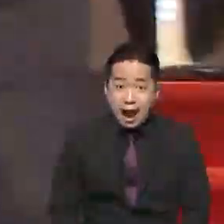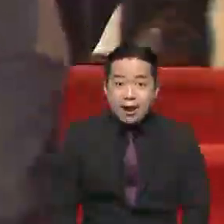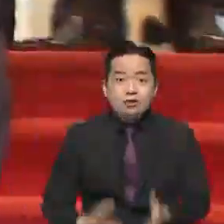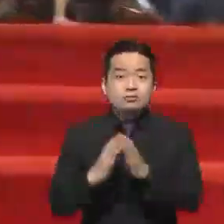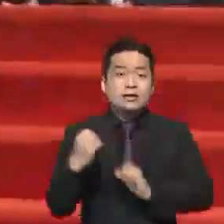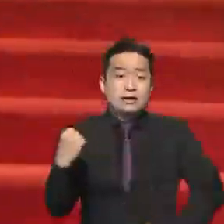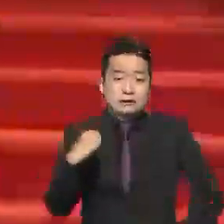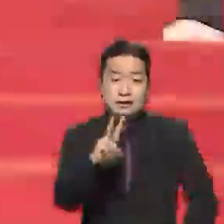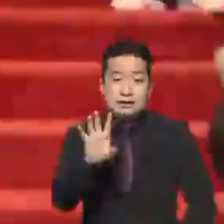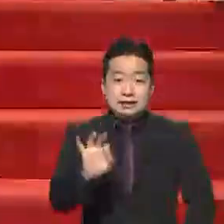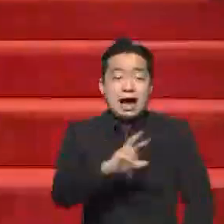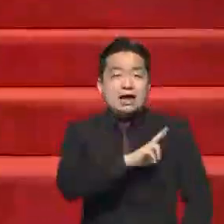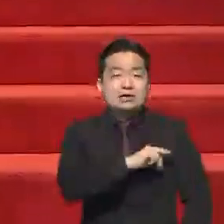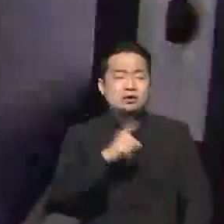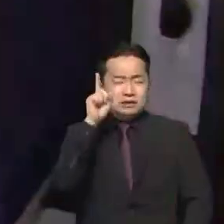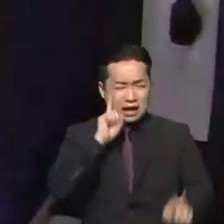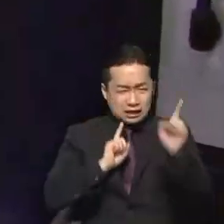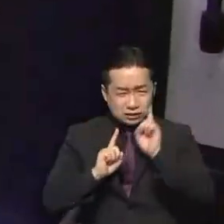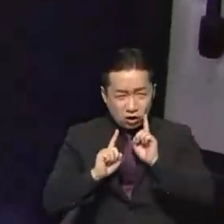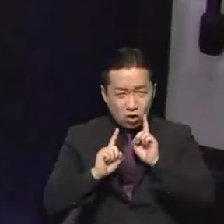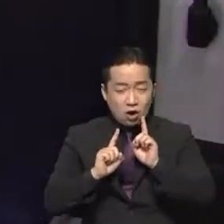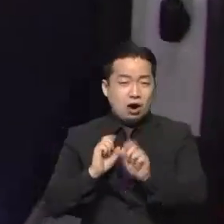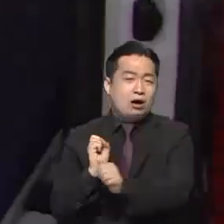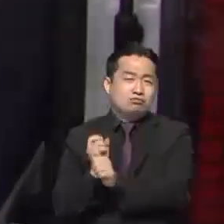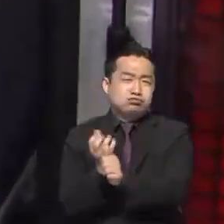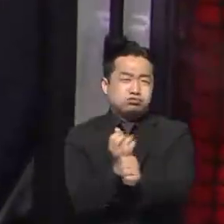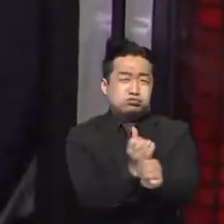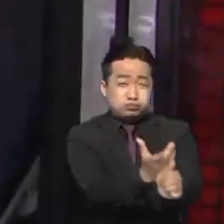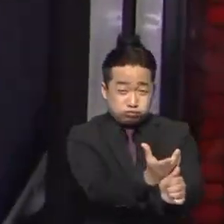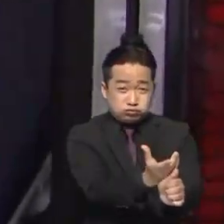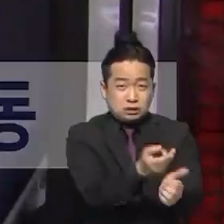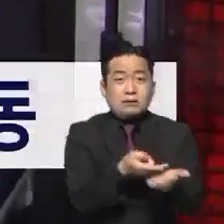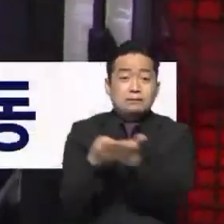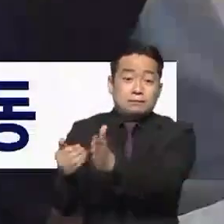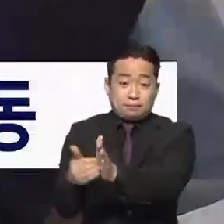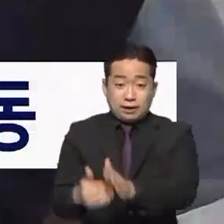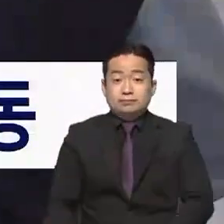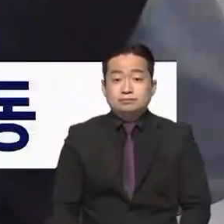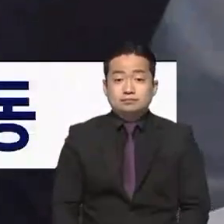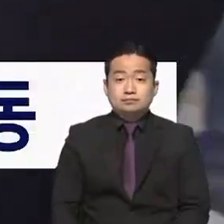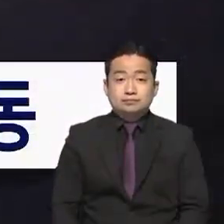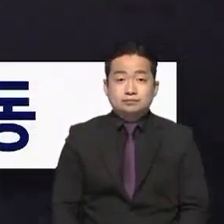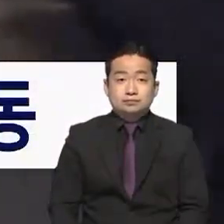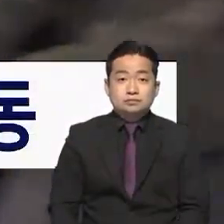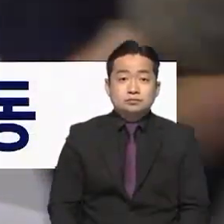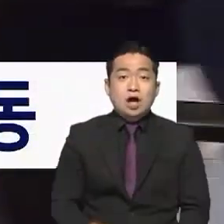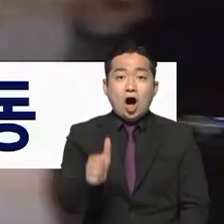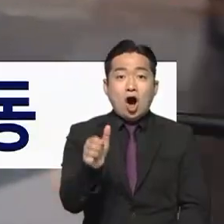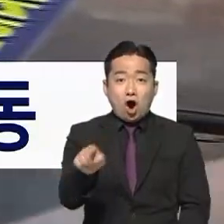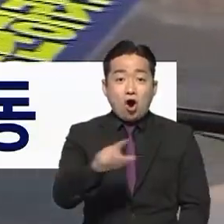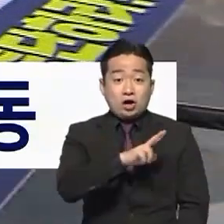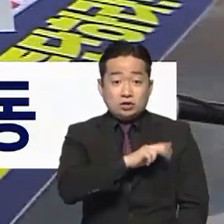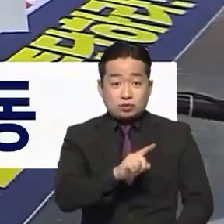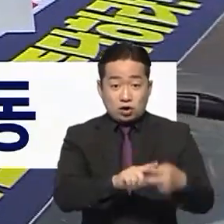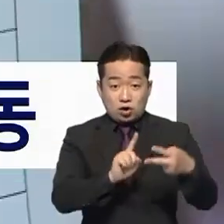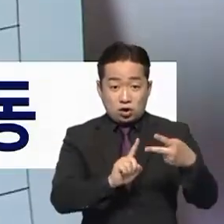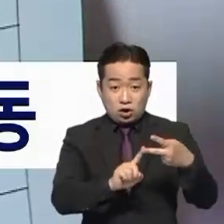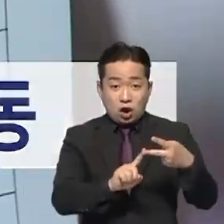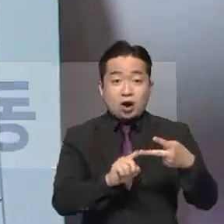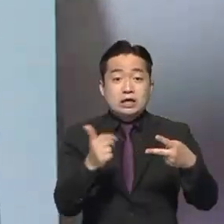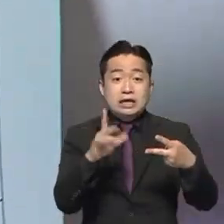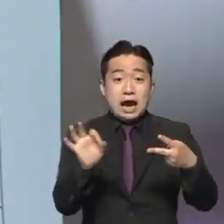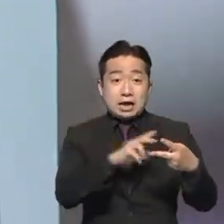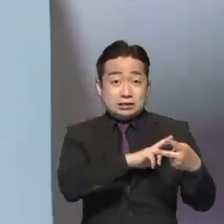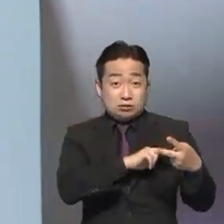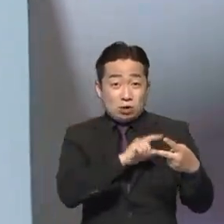국민의힘 양금희 의원이 다쳐 구급차가 출동했습니다. 허은하 의원과 황보승희 의원도 다리와 발목을 다쳤다고